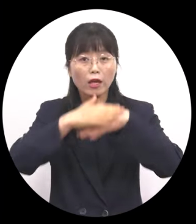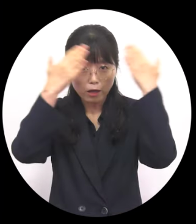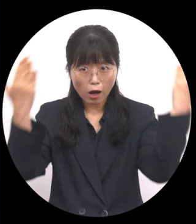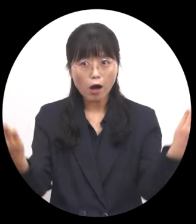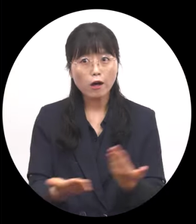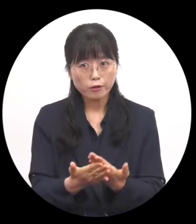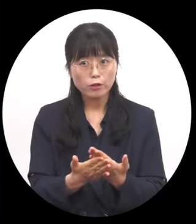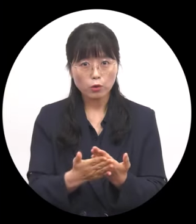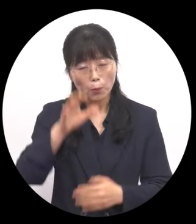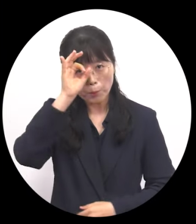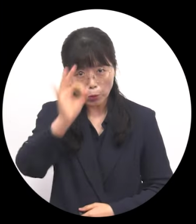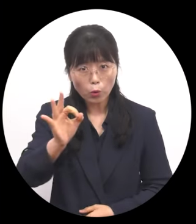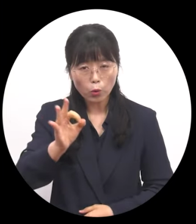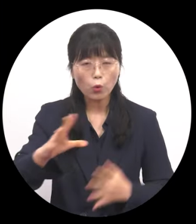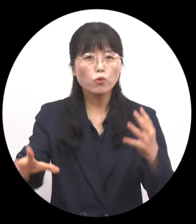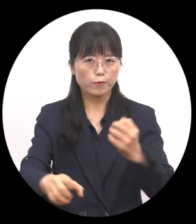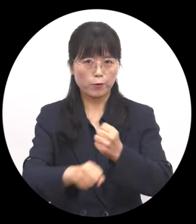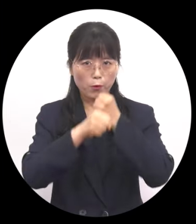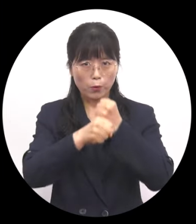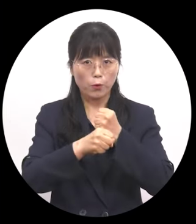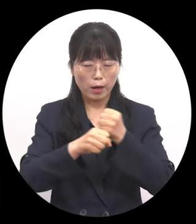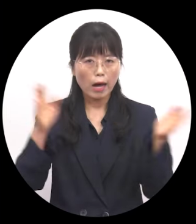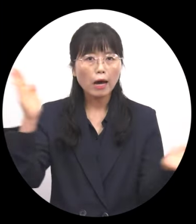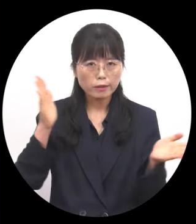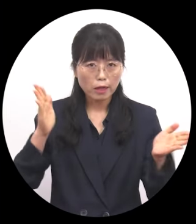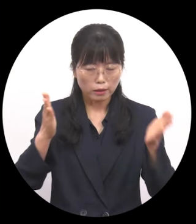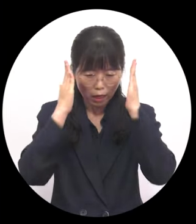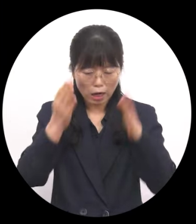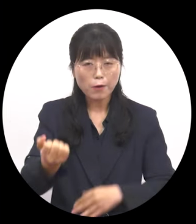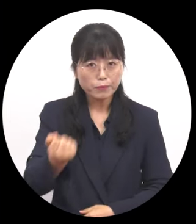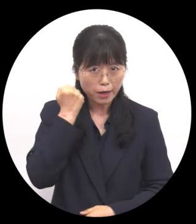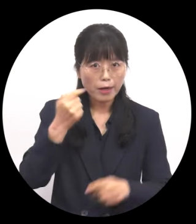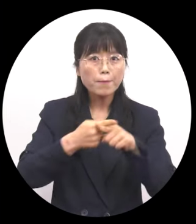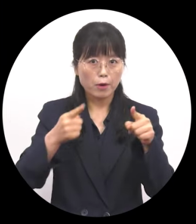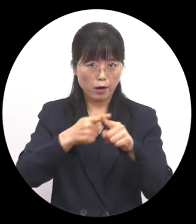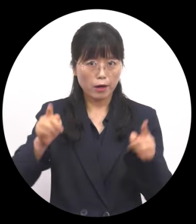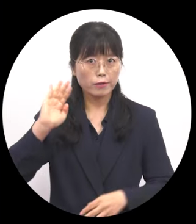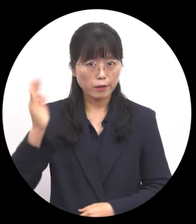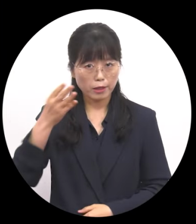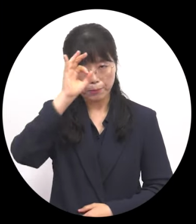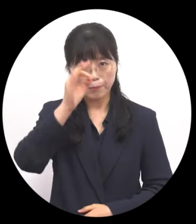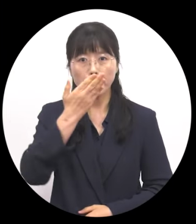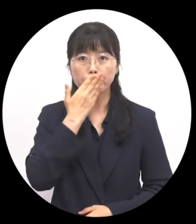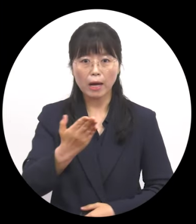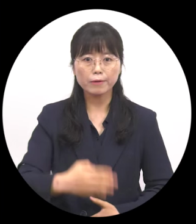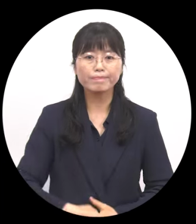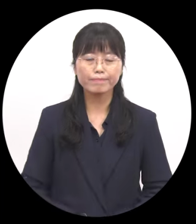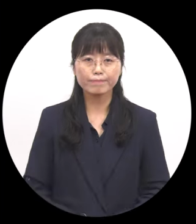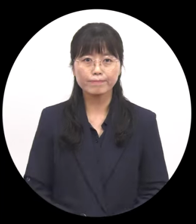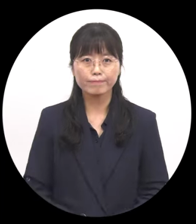전체적으로 다 보고 종합적으로 학생의 학업 역량을 평가한다라고 보시면 되겠습니다.